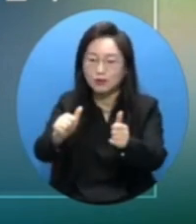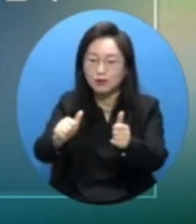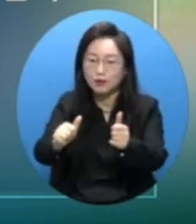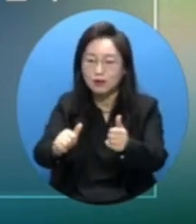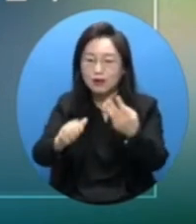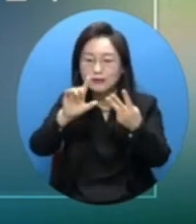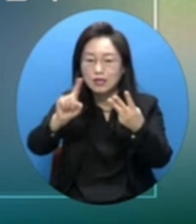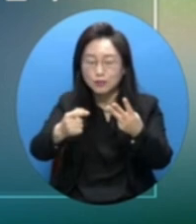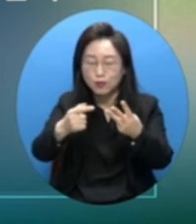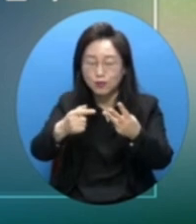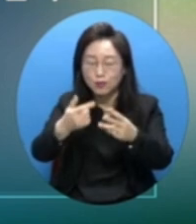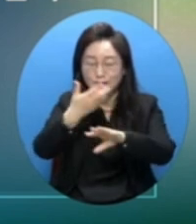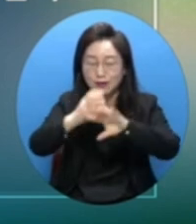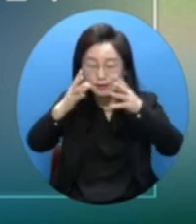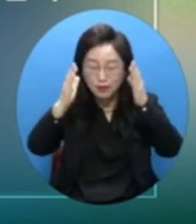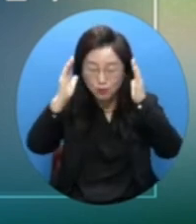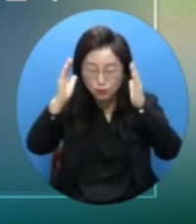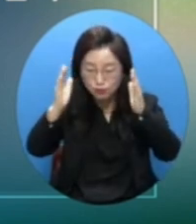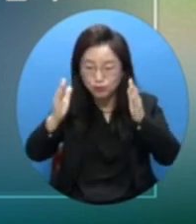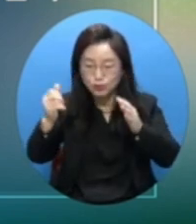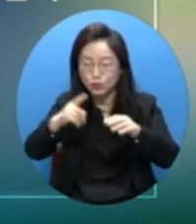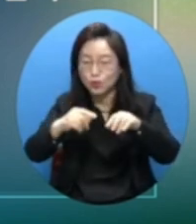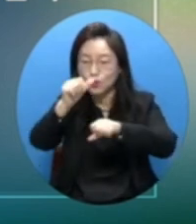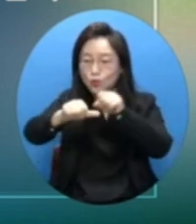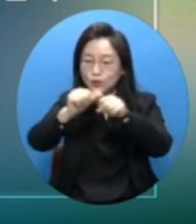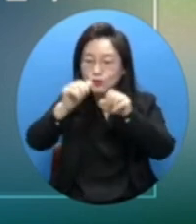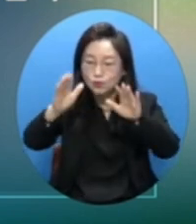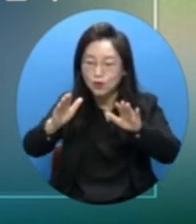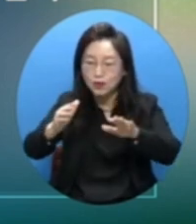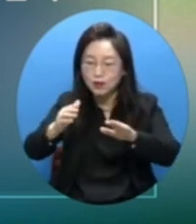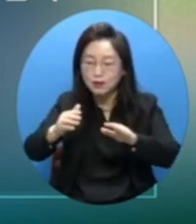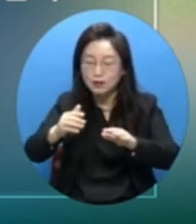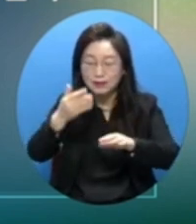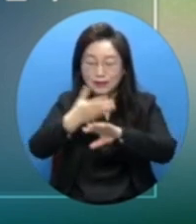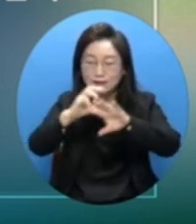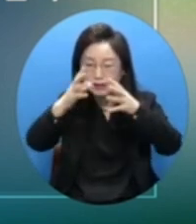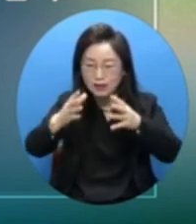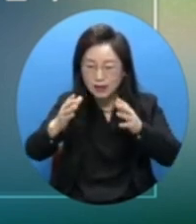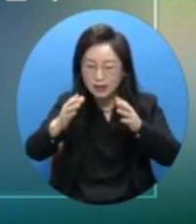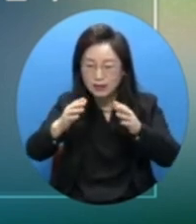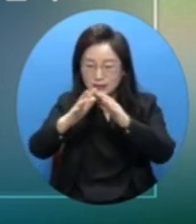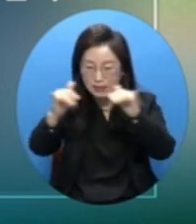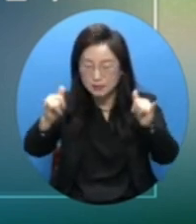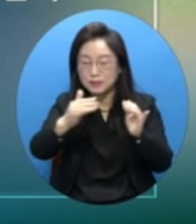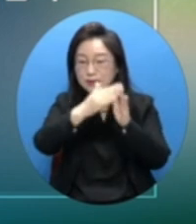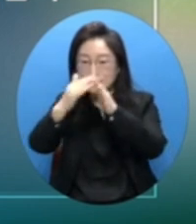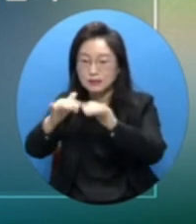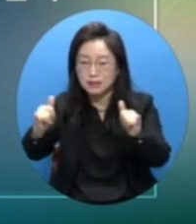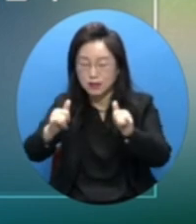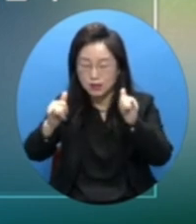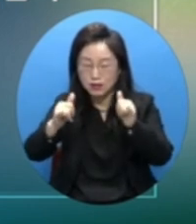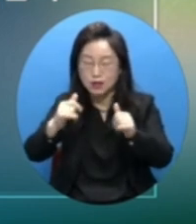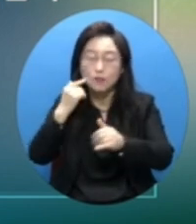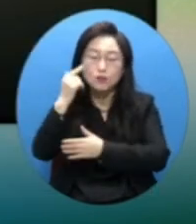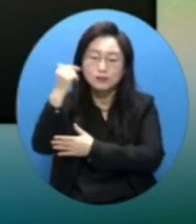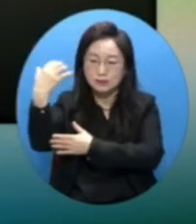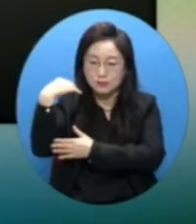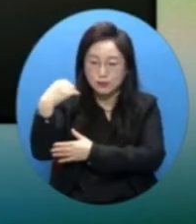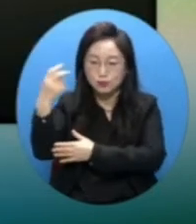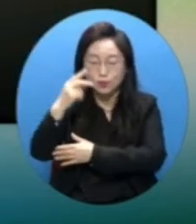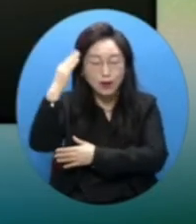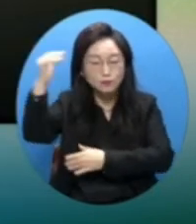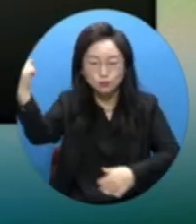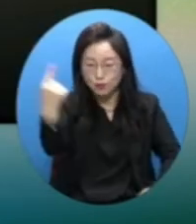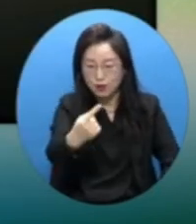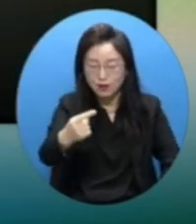번 유학생을 하고 5년 이미 목회와 2년 6개월에 개척 목회를 통해서 체험한 그 경험을 질그릇 속에 담긴 은혜로